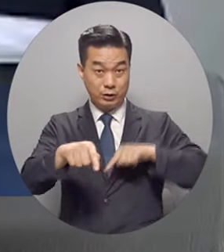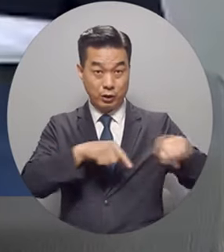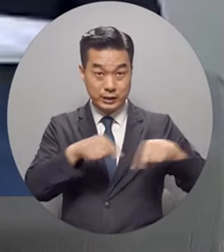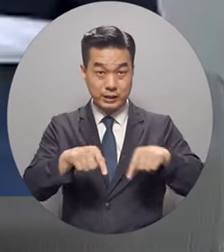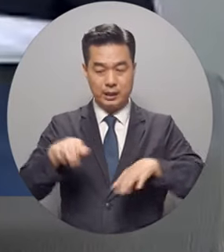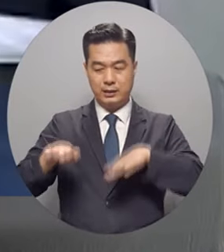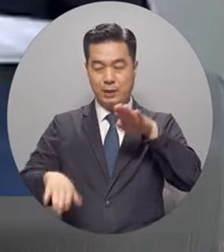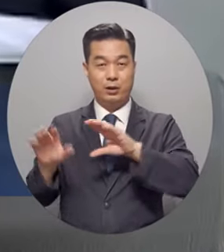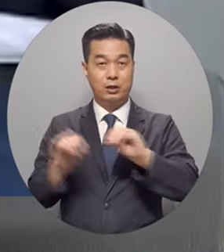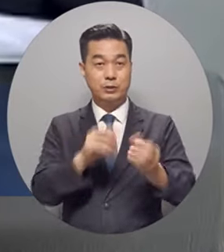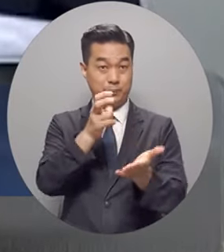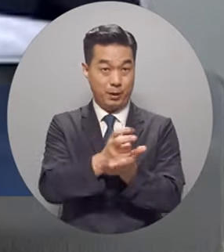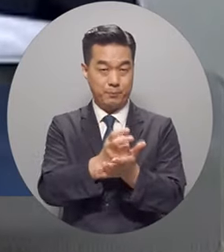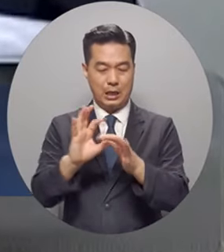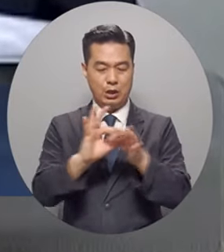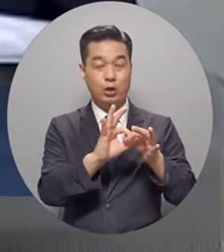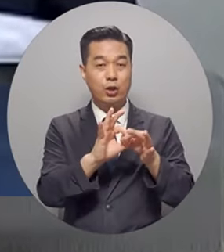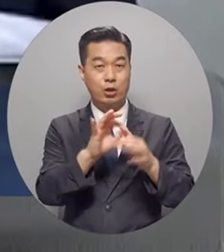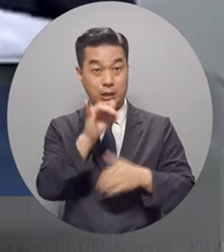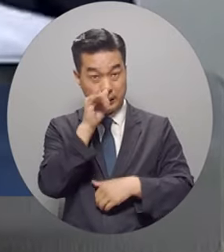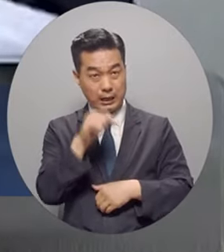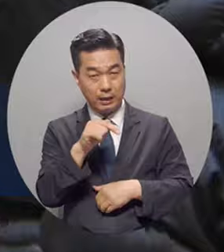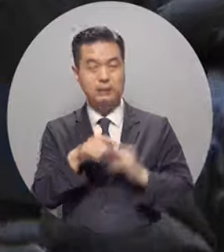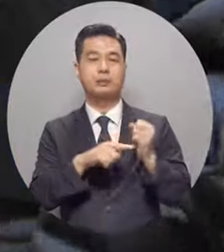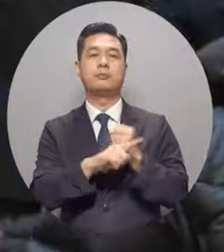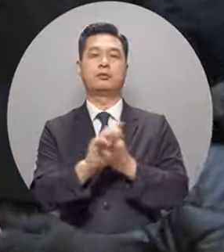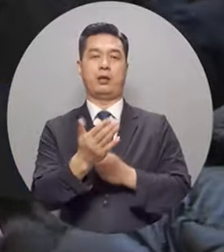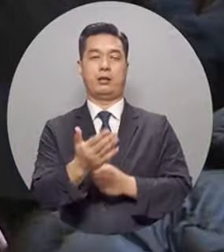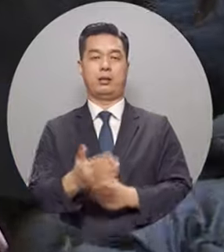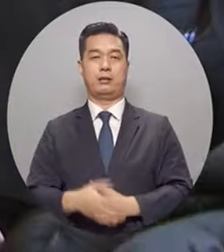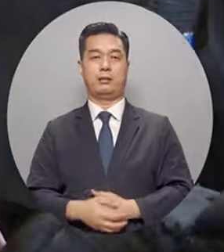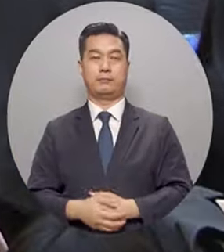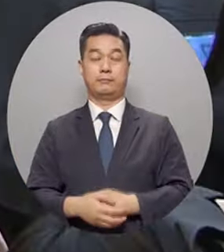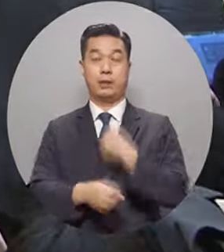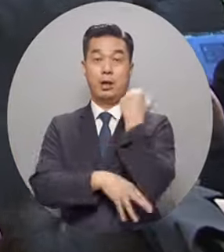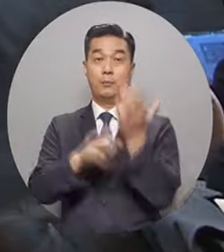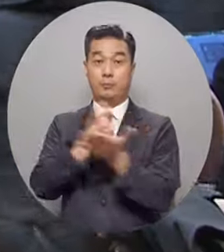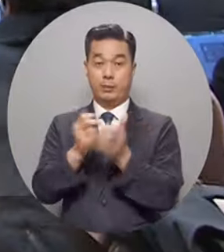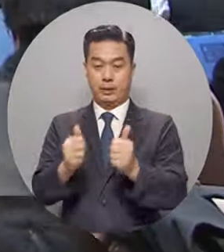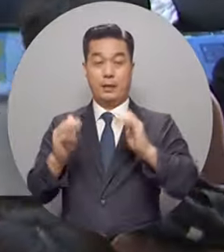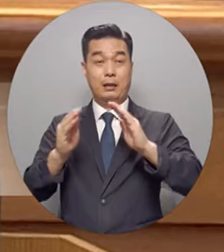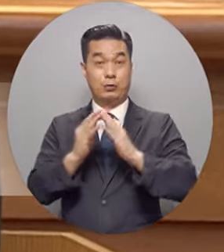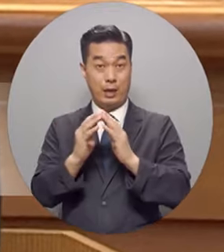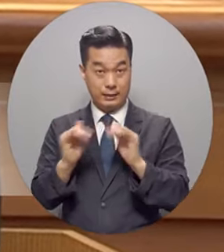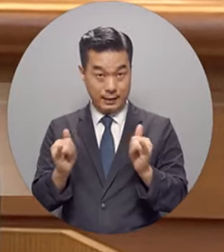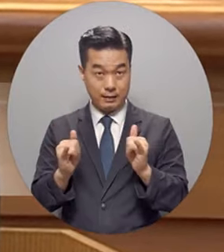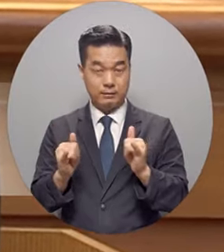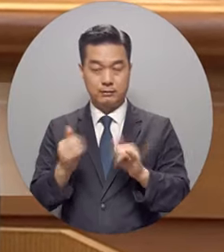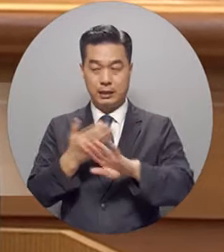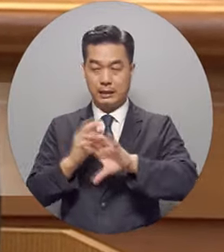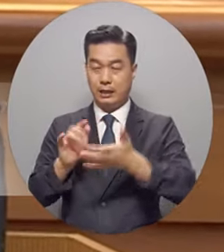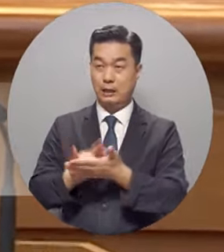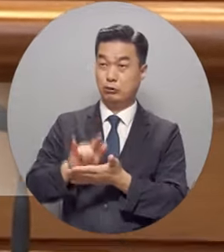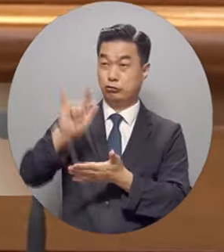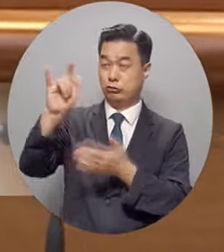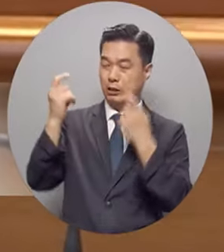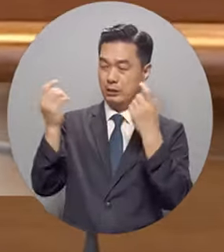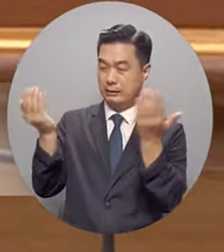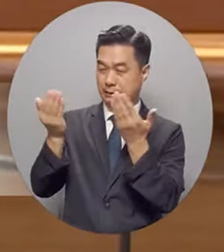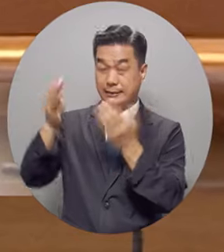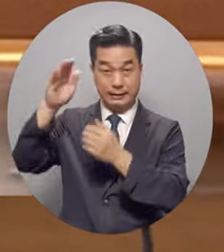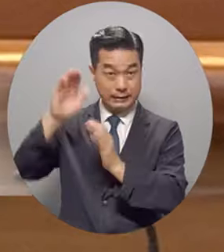금지법이 연결될 수 있다는 의미입니다 헌법재판관 시절 국회 출장을 아내와 함께 갔는지를